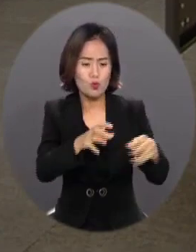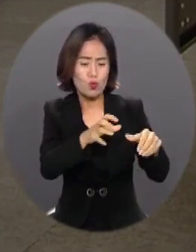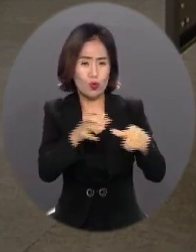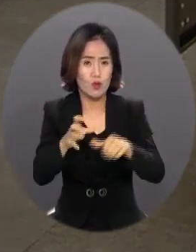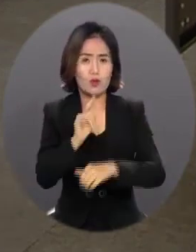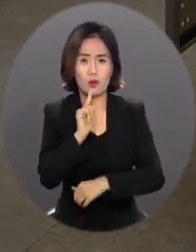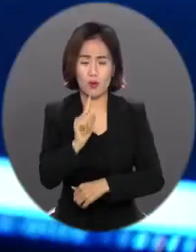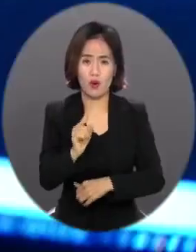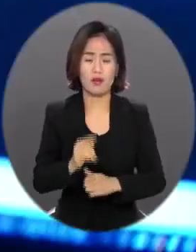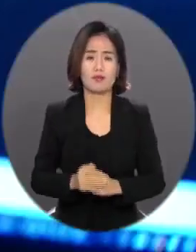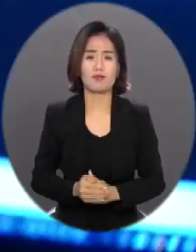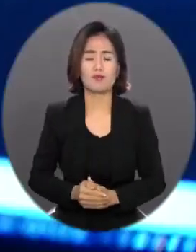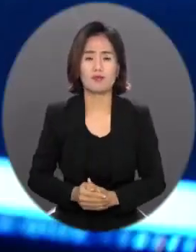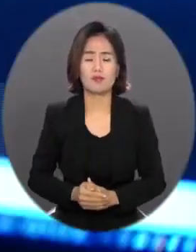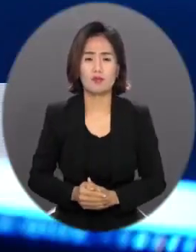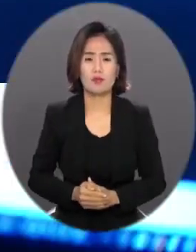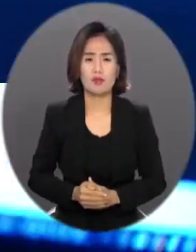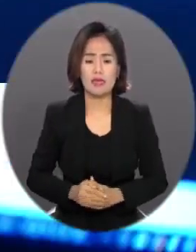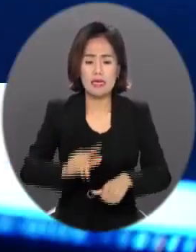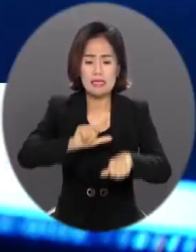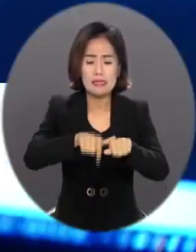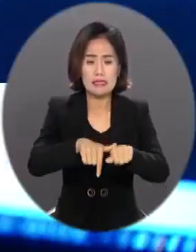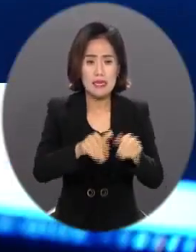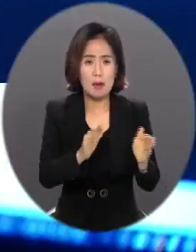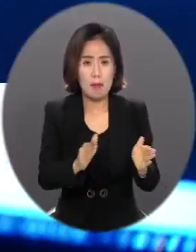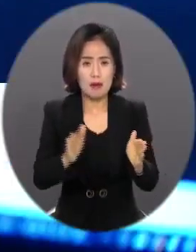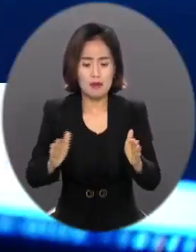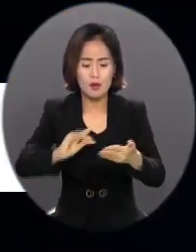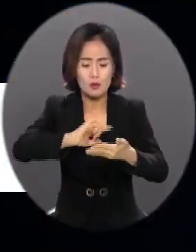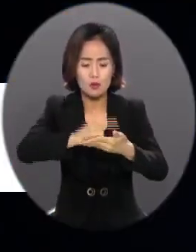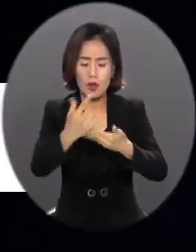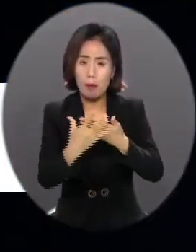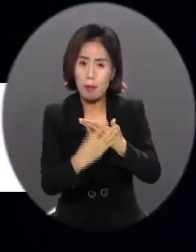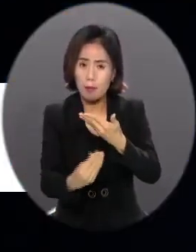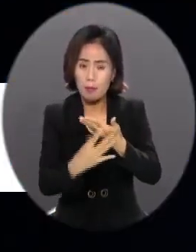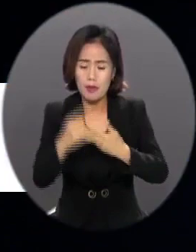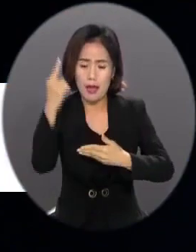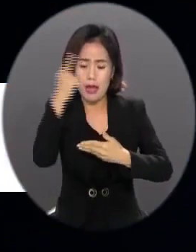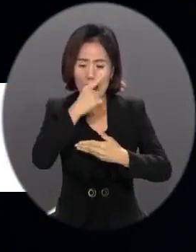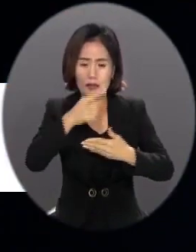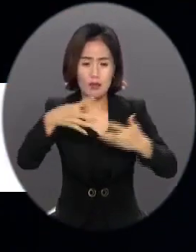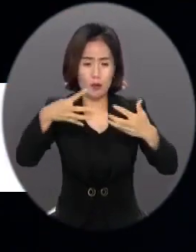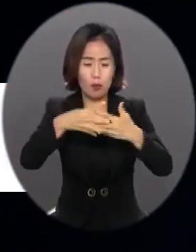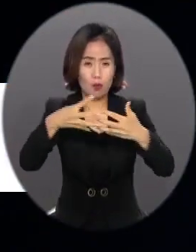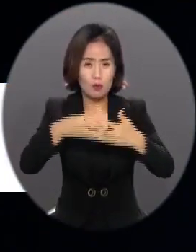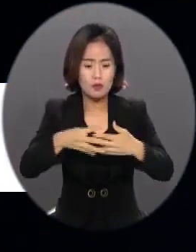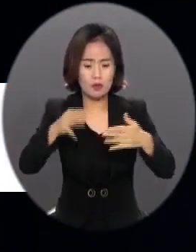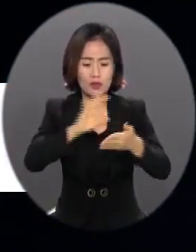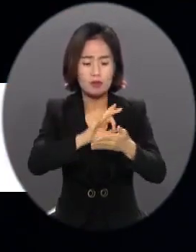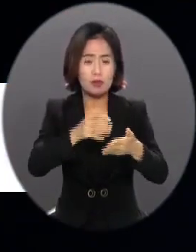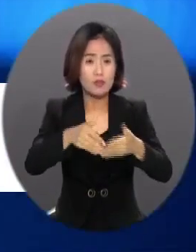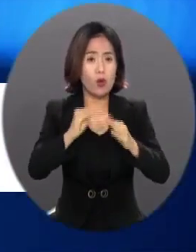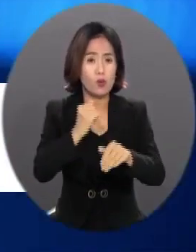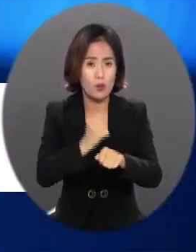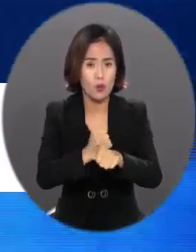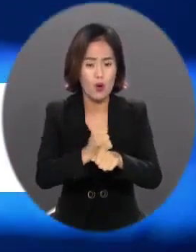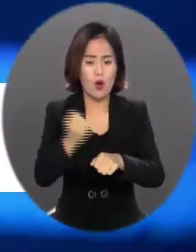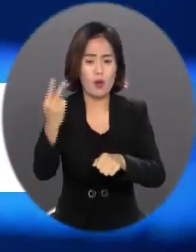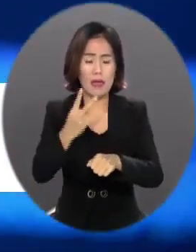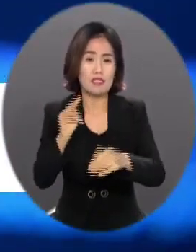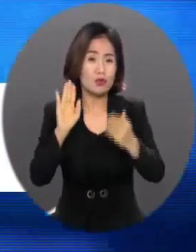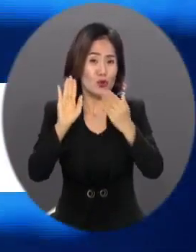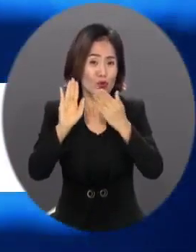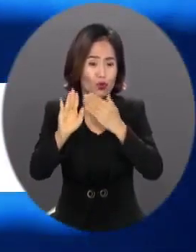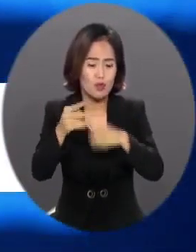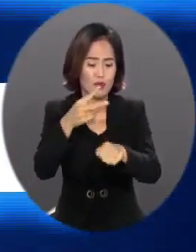것으로 전해졌습니다. 일정 시간마다 노트북 화면을 캡처하는 악성 코드를 설치해뒀다가 며칠 뒤 교무실에 다시